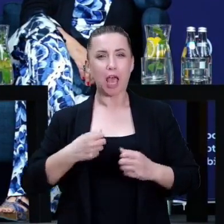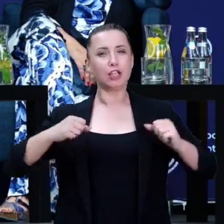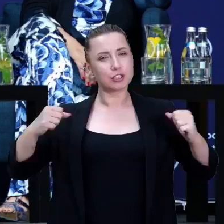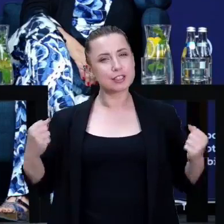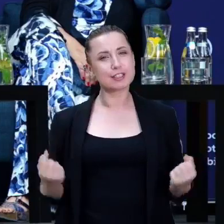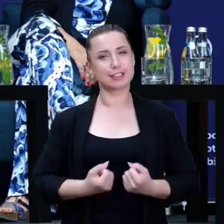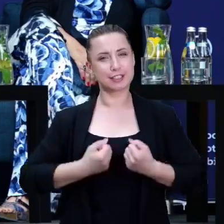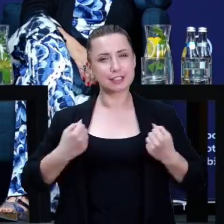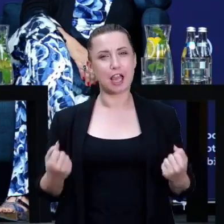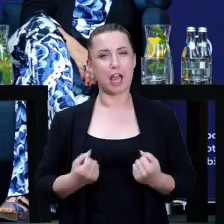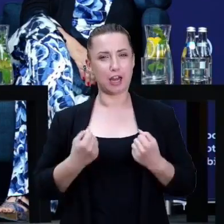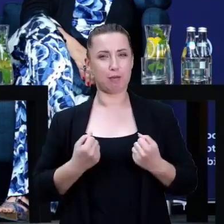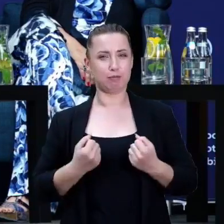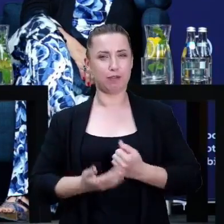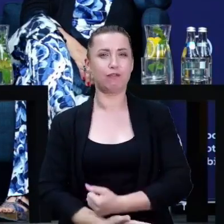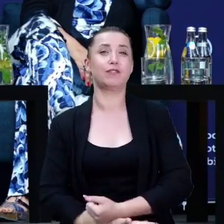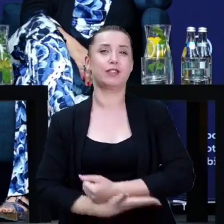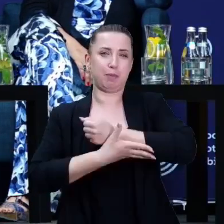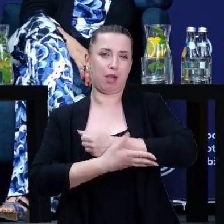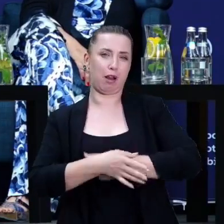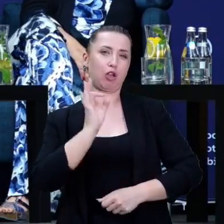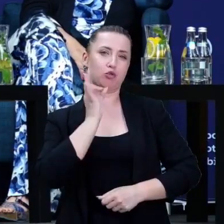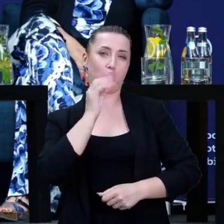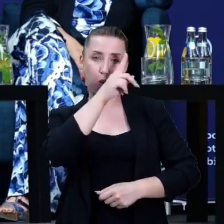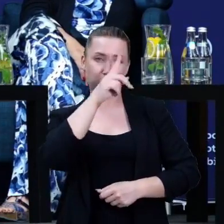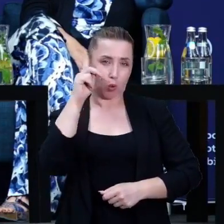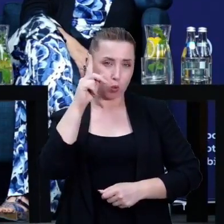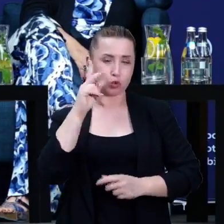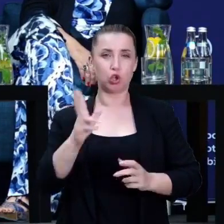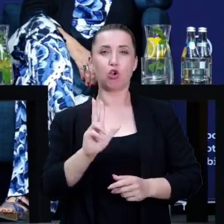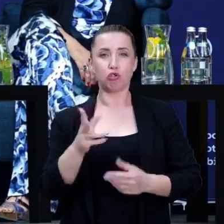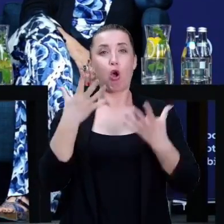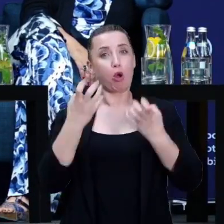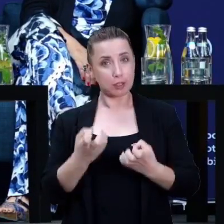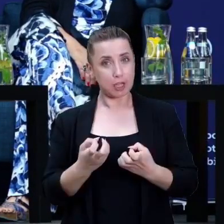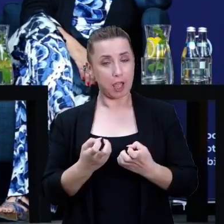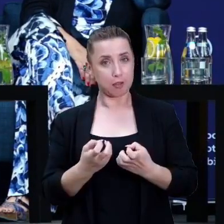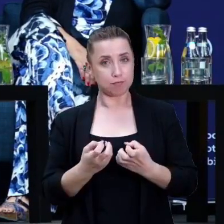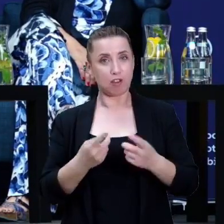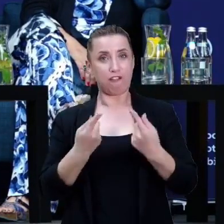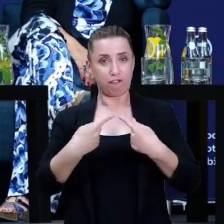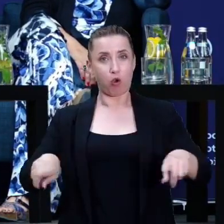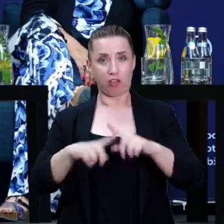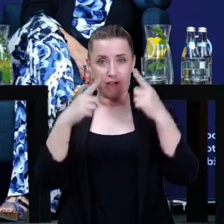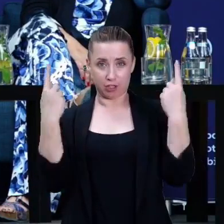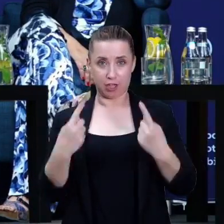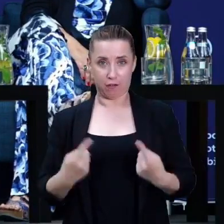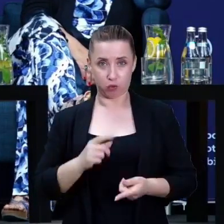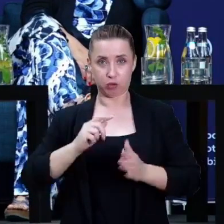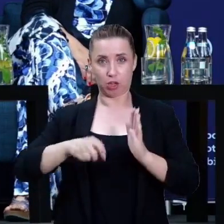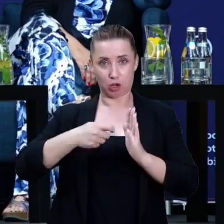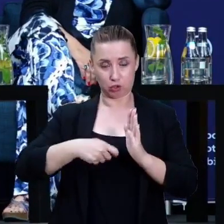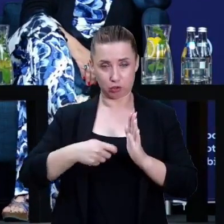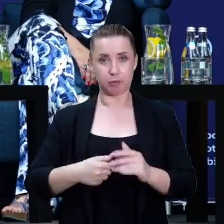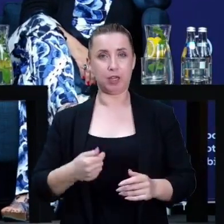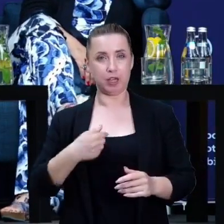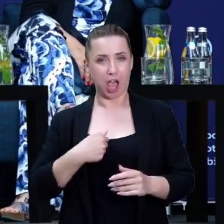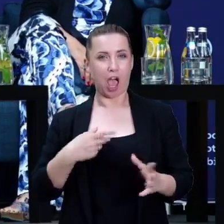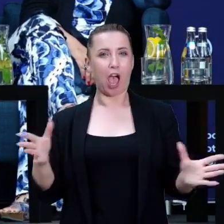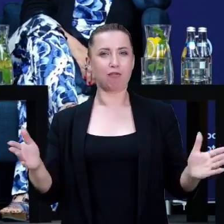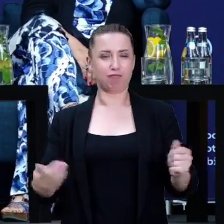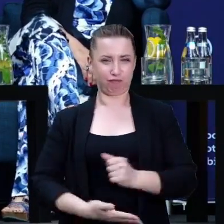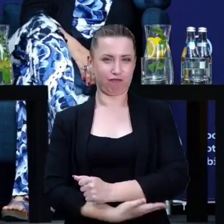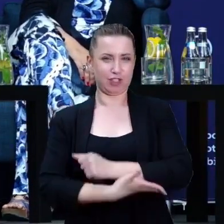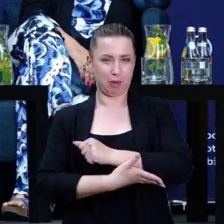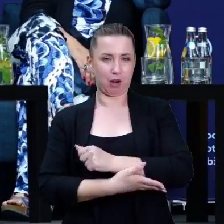się bardzo popierać młodych ludzi, którzy wchodzą w ten zawód. W związku z tym, poprzez fakt, że stałam się ich taką